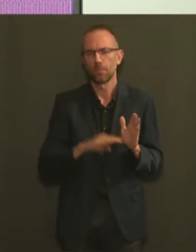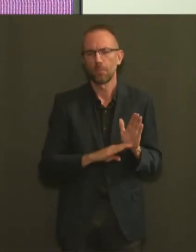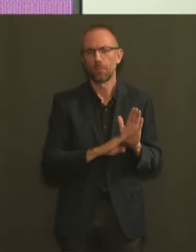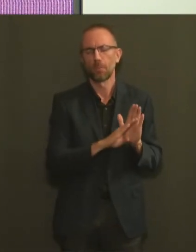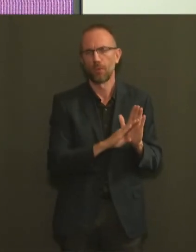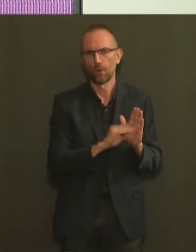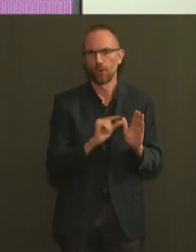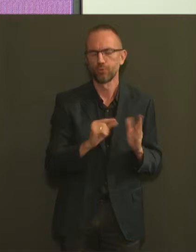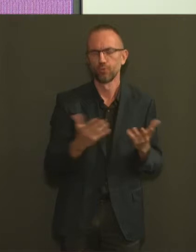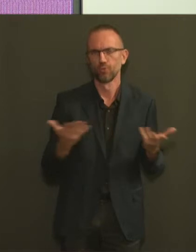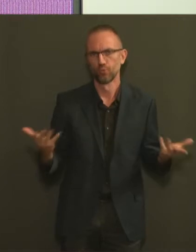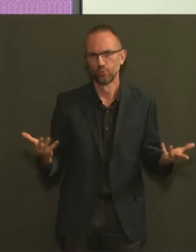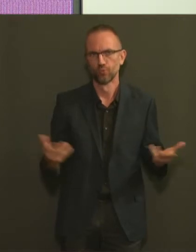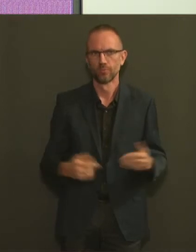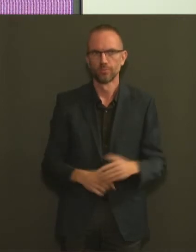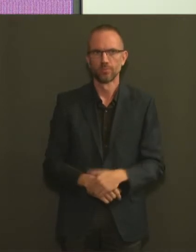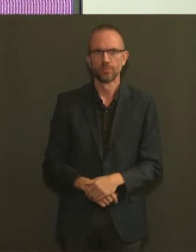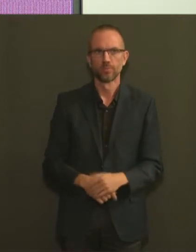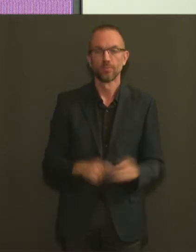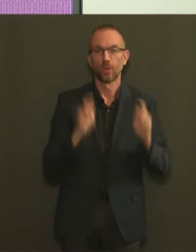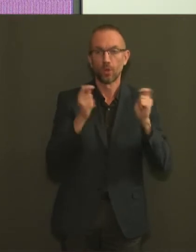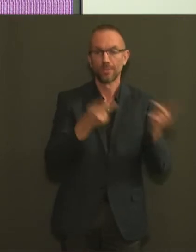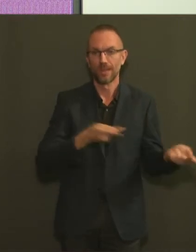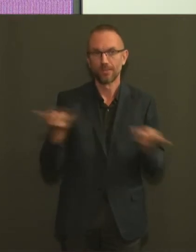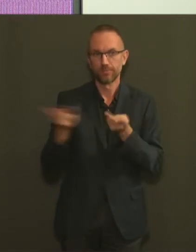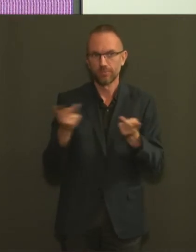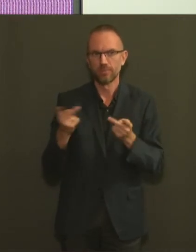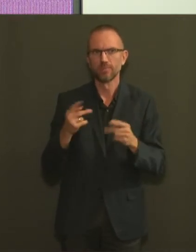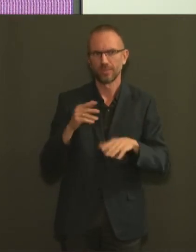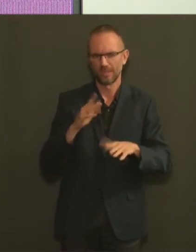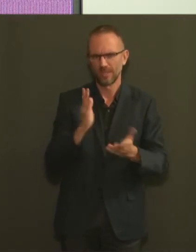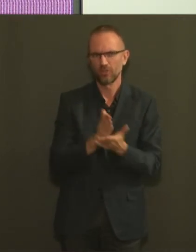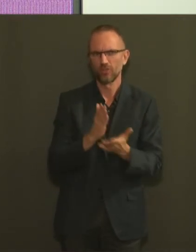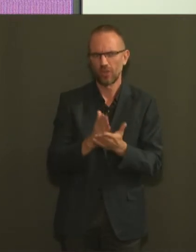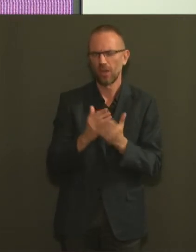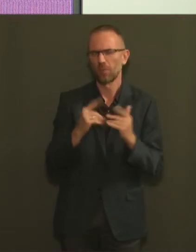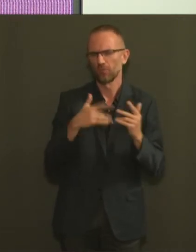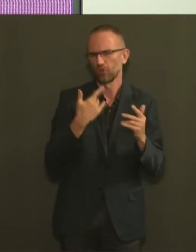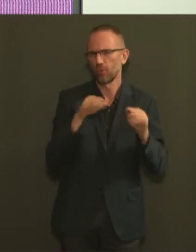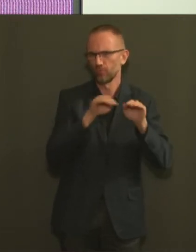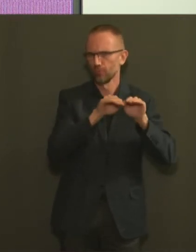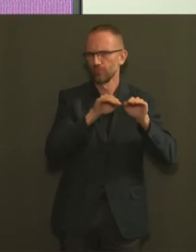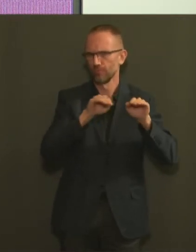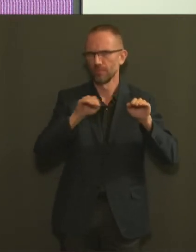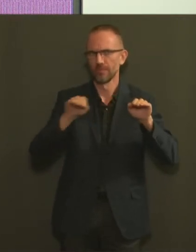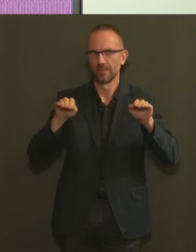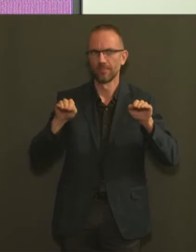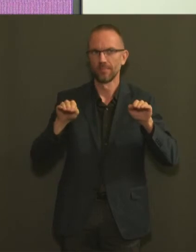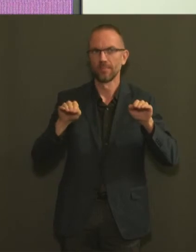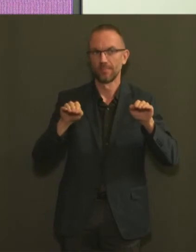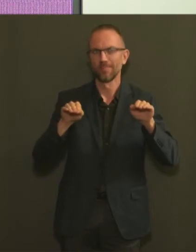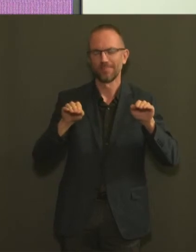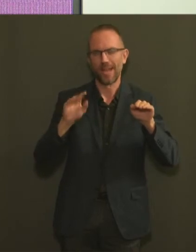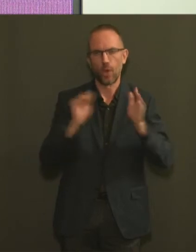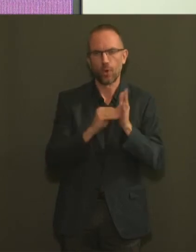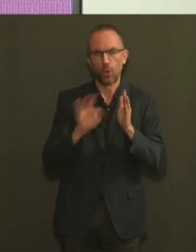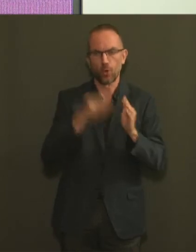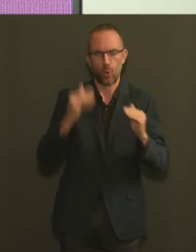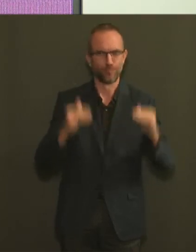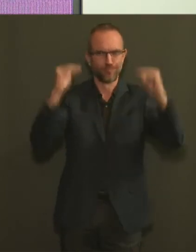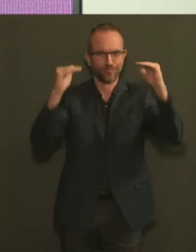comme idc reste relativement stable mais malheureusement un niveau qui est encore nettement trop